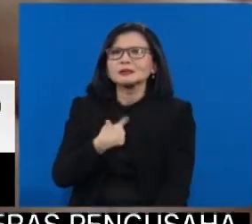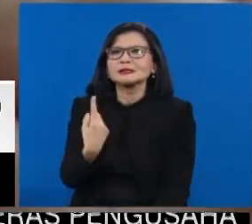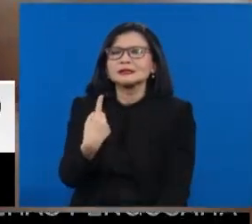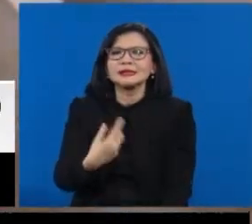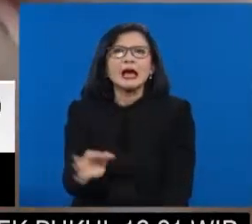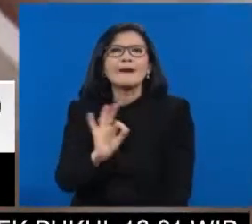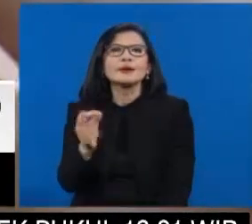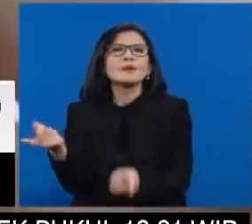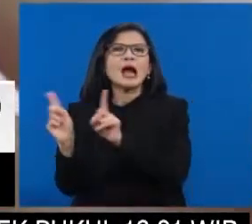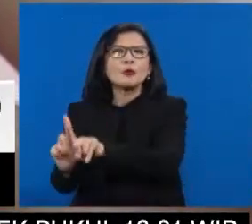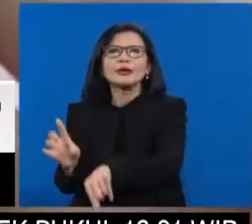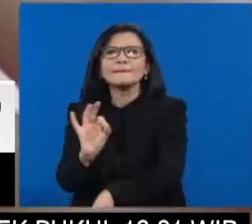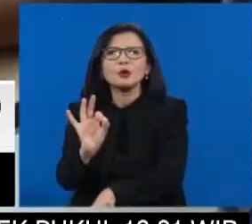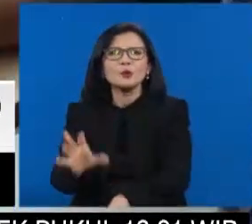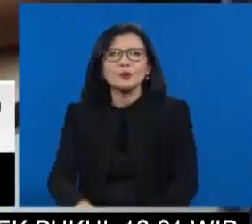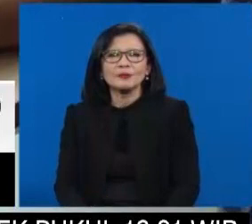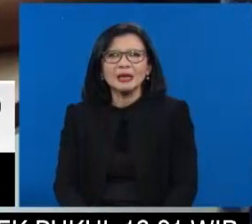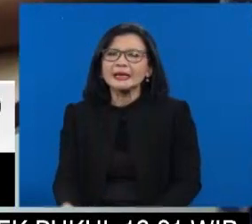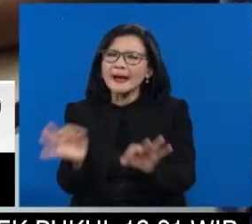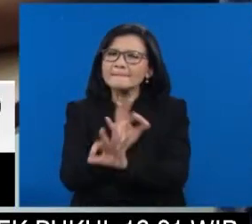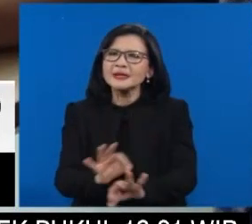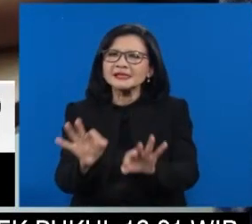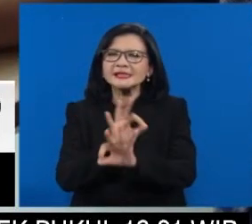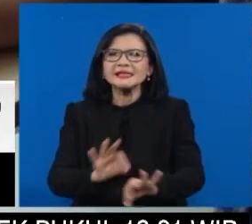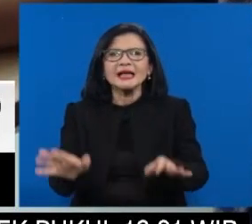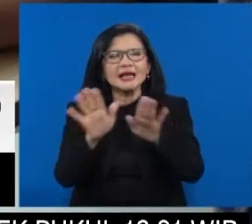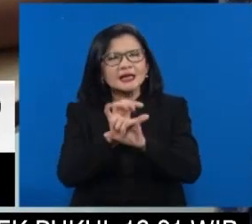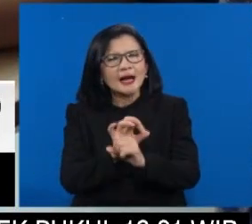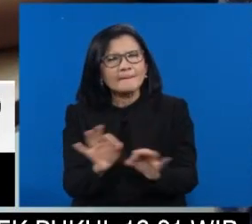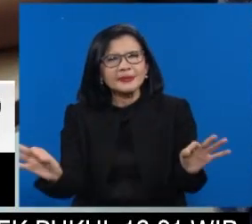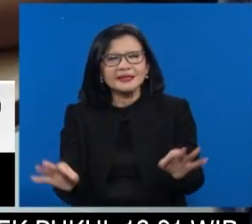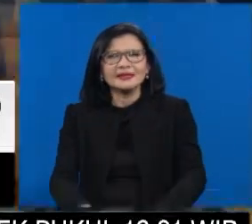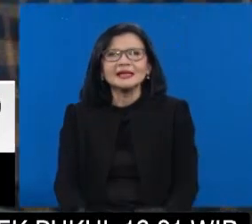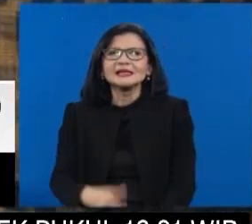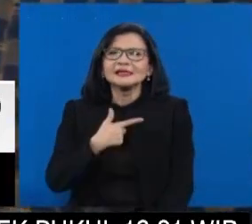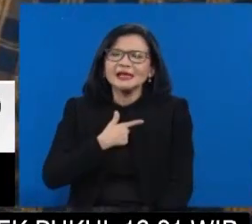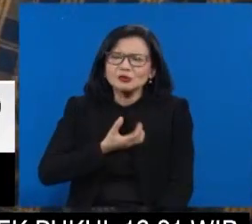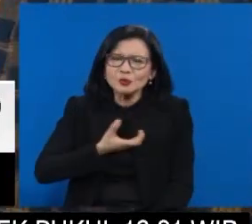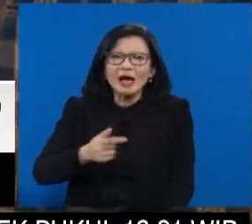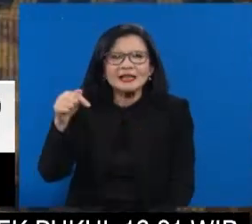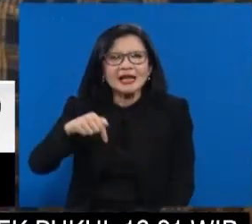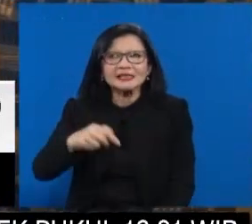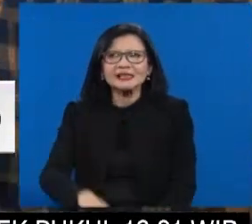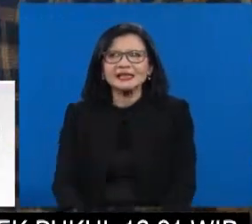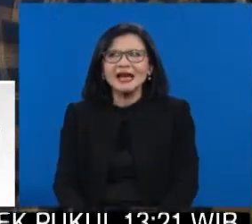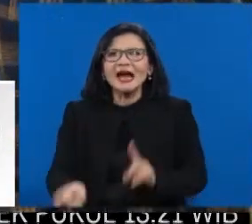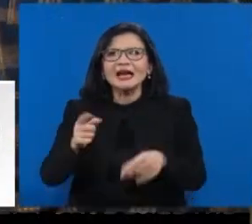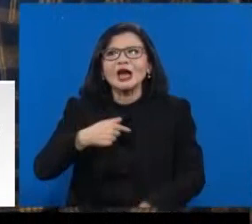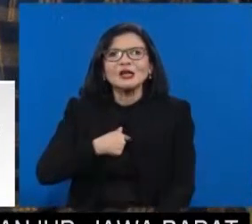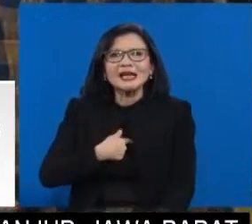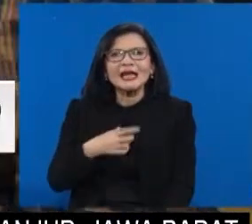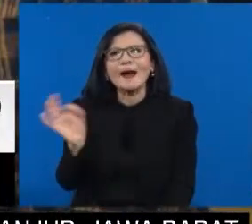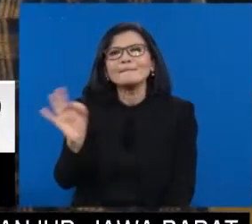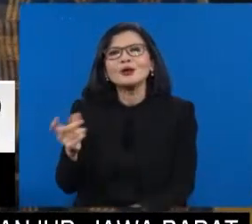berkeluarga. Bersih dan rapi membuatnya kerasan berlama-lama tinggal di apartemen. Kalau untuk saya sih, karena saya belum berkeluarga